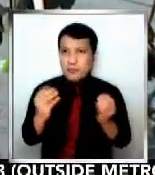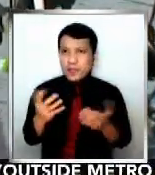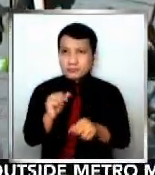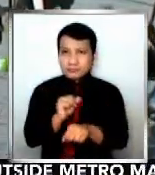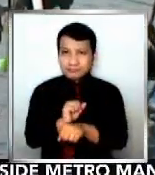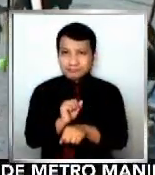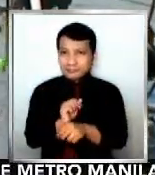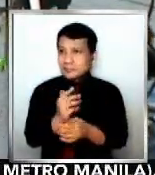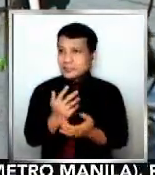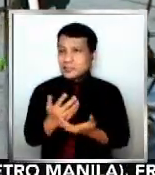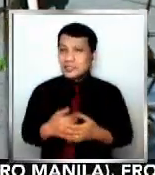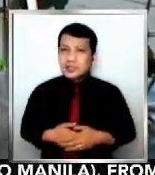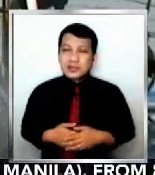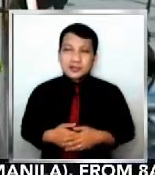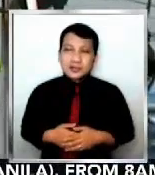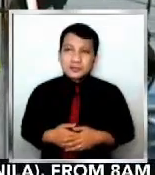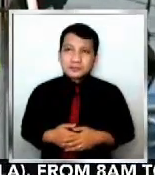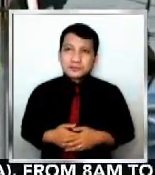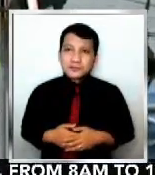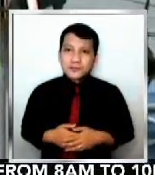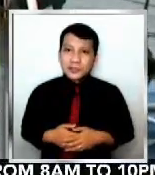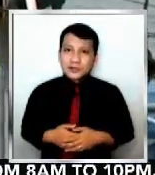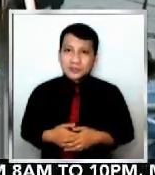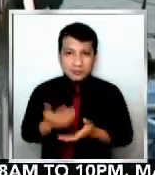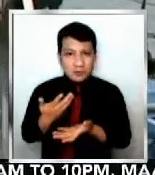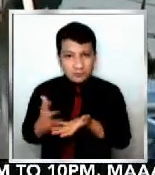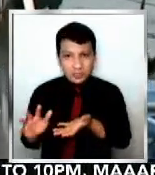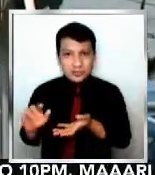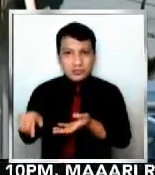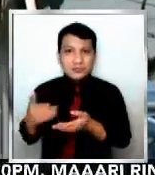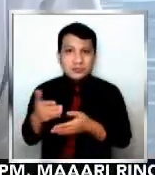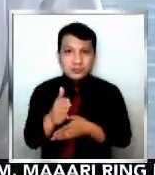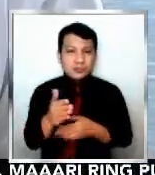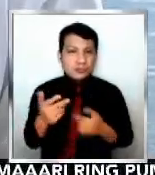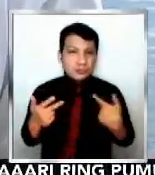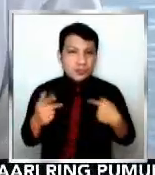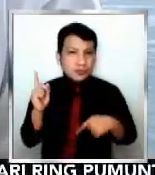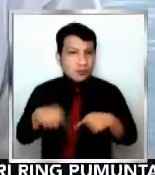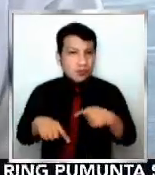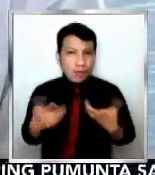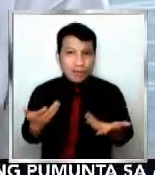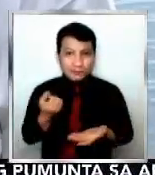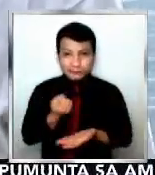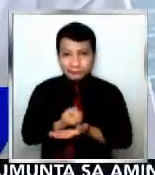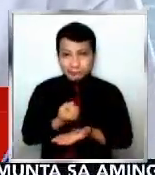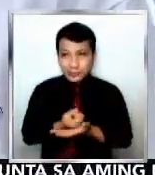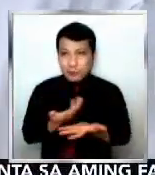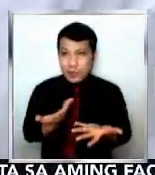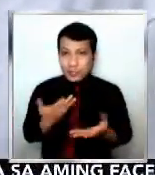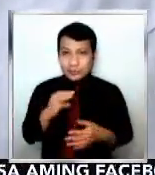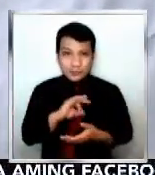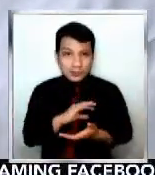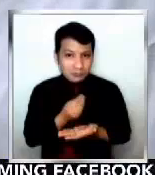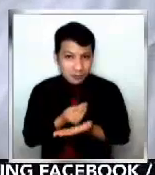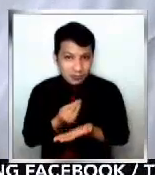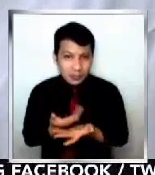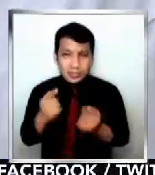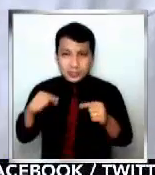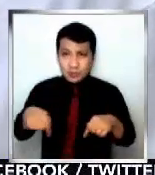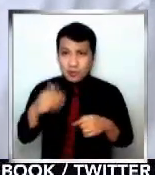mawala sila ng matapon lamang na wala malangkita. Ang ikinabubuhay po ng mamamayan ng Talisay